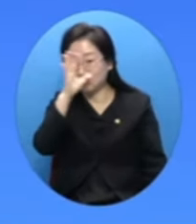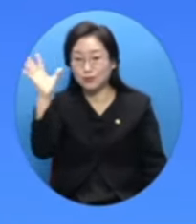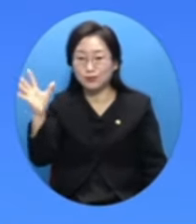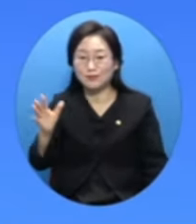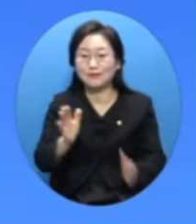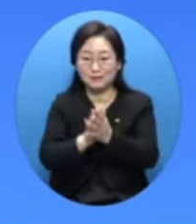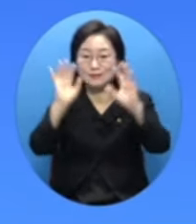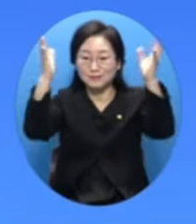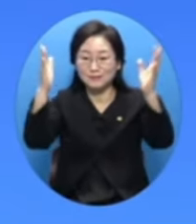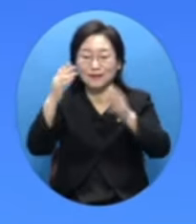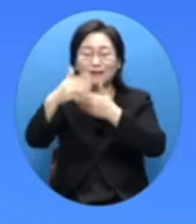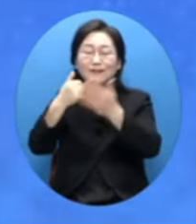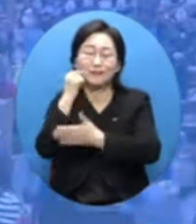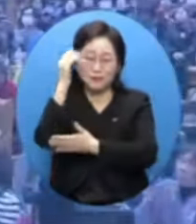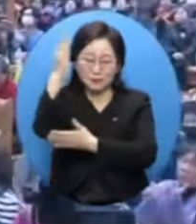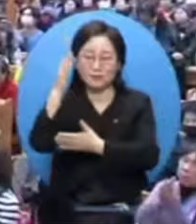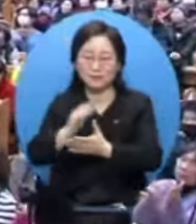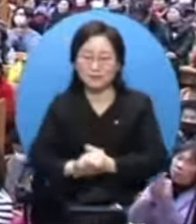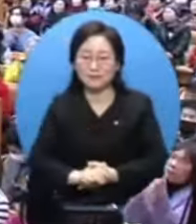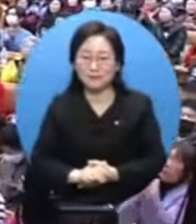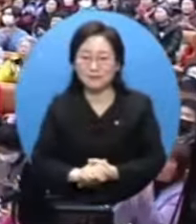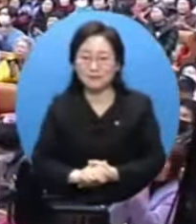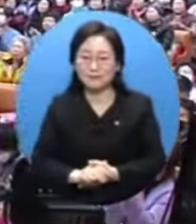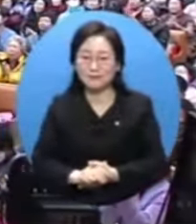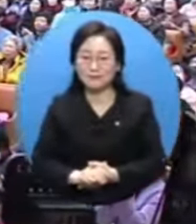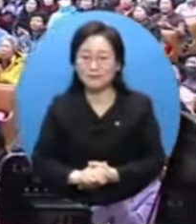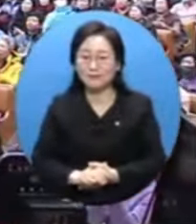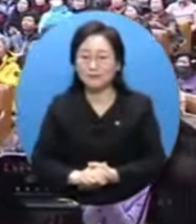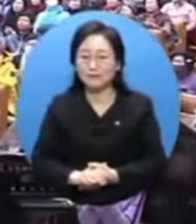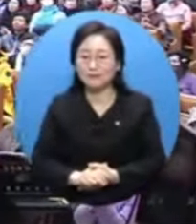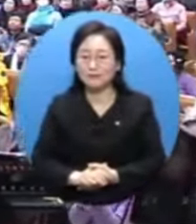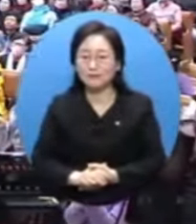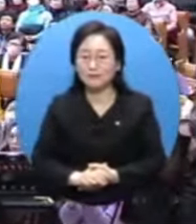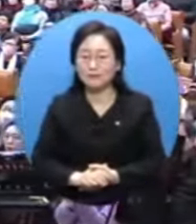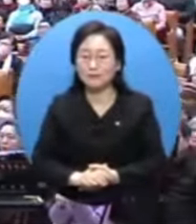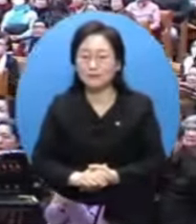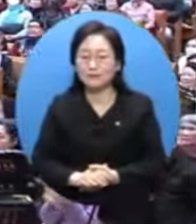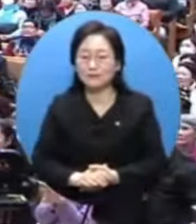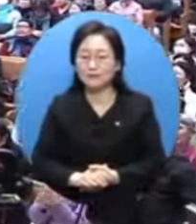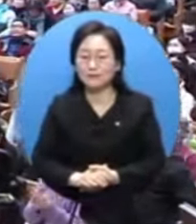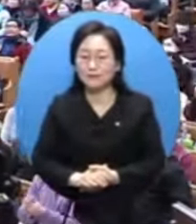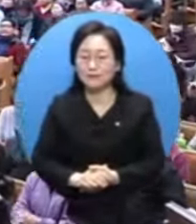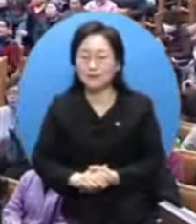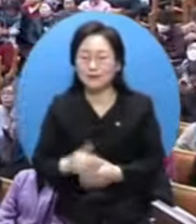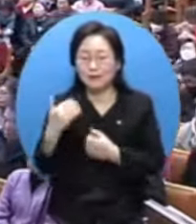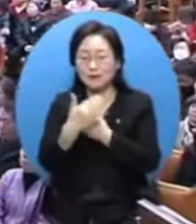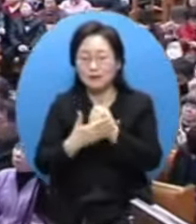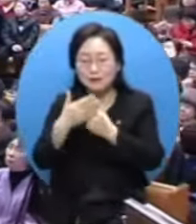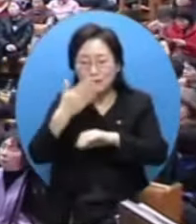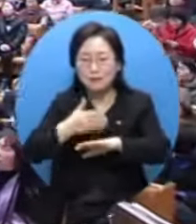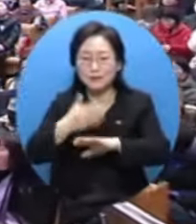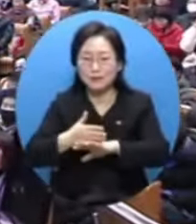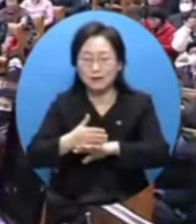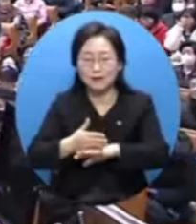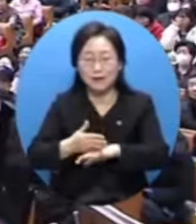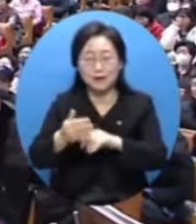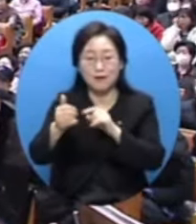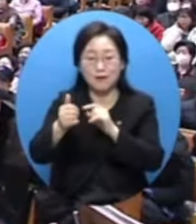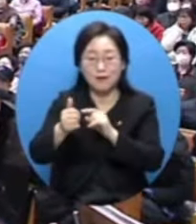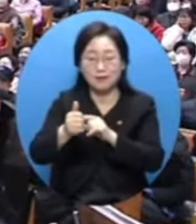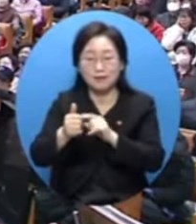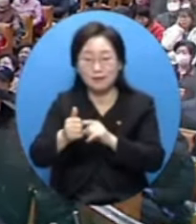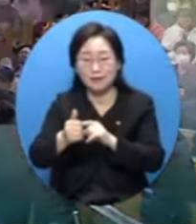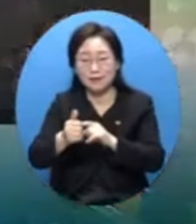할렐루야 하는 경우 돌립니다. 그 은혜에 감사해서 그가 예능인이라고 하는 그 간증